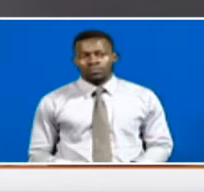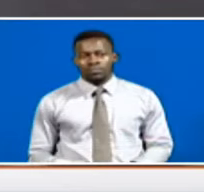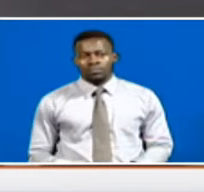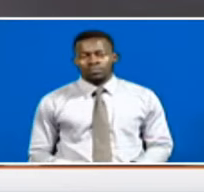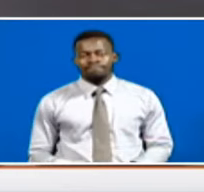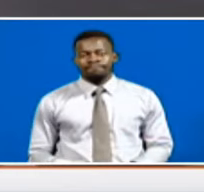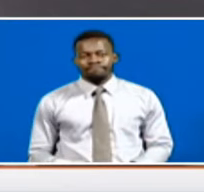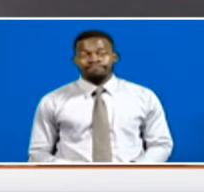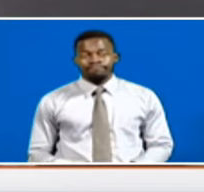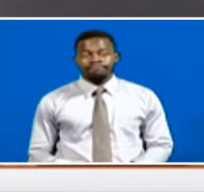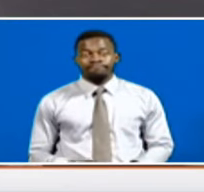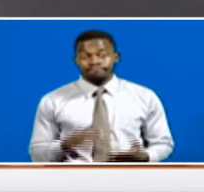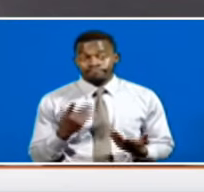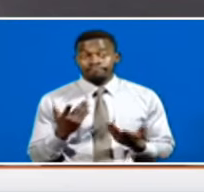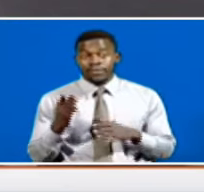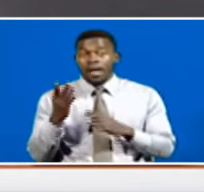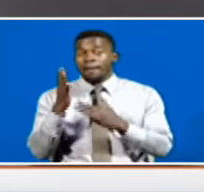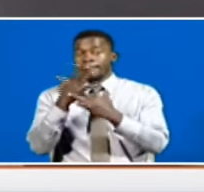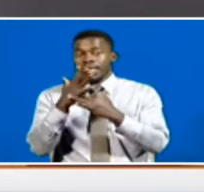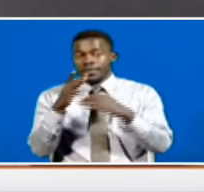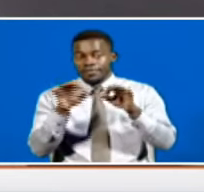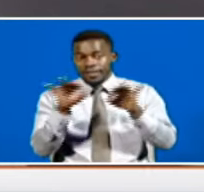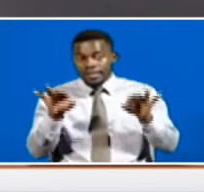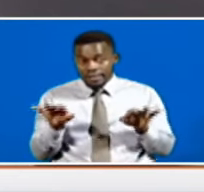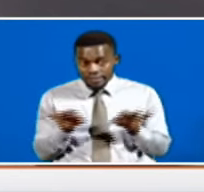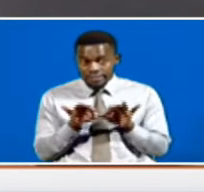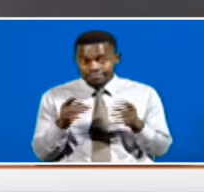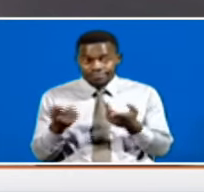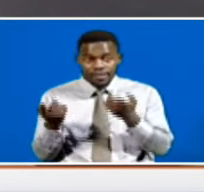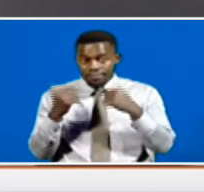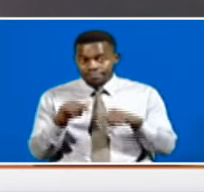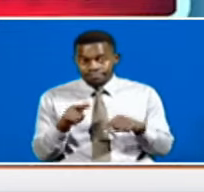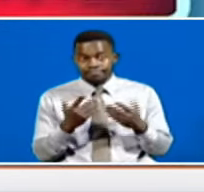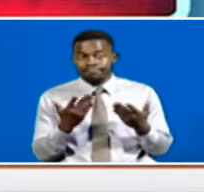ni kuita midfielders wakuja wachukulie wale au watu wako mbele.